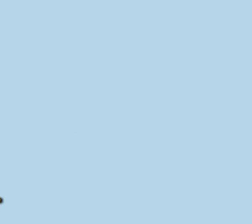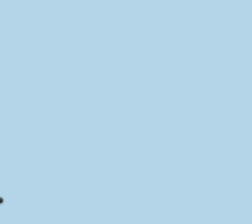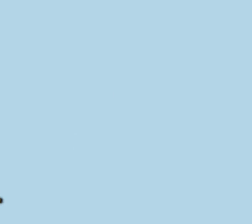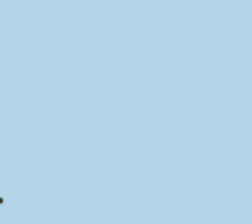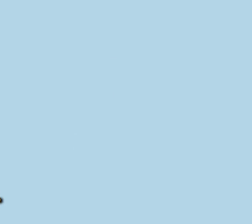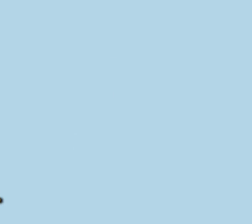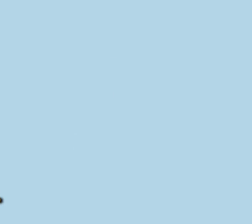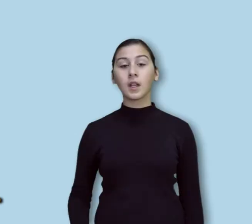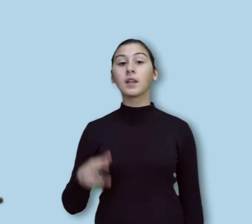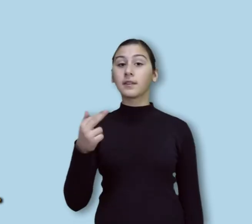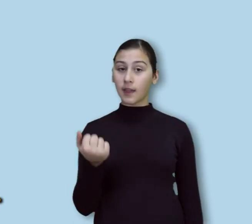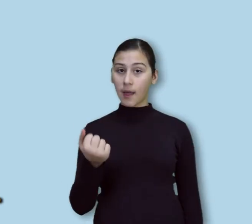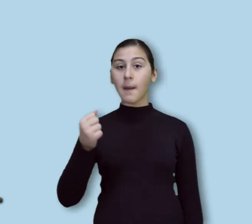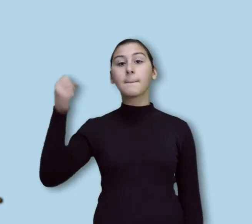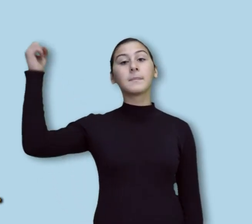და მზის სათვალე.